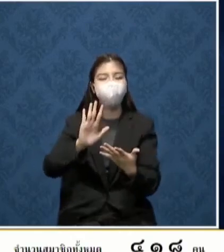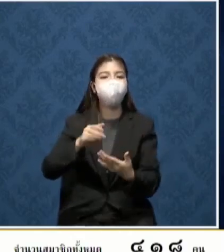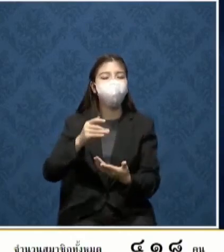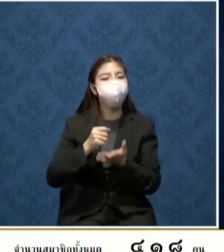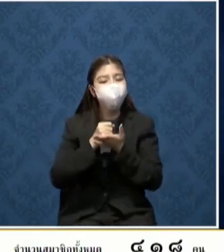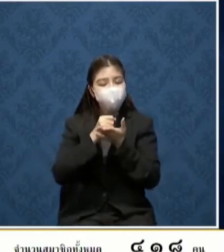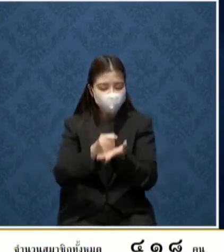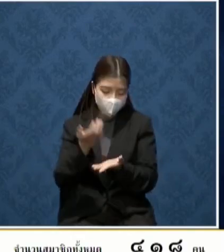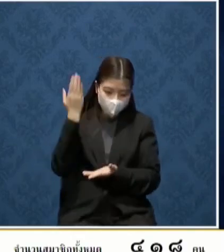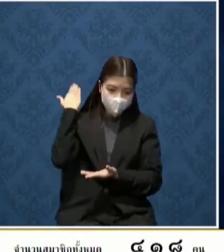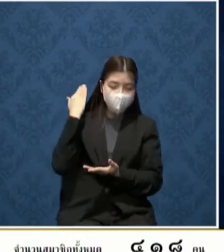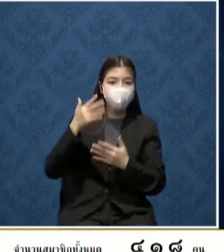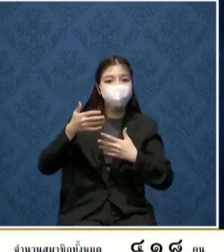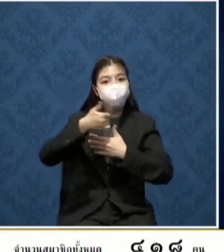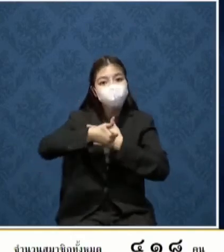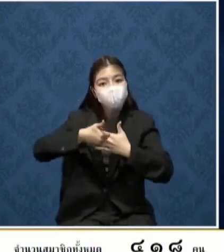ิเดียมาแล้ว